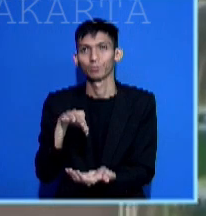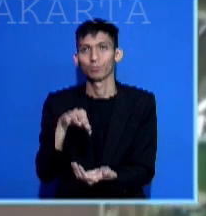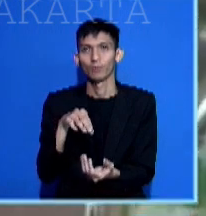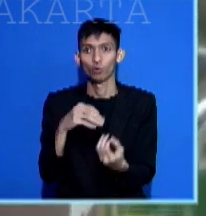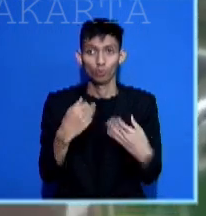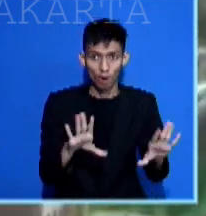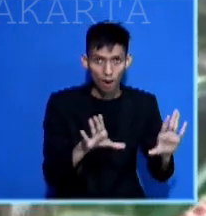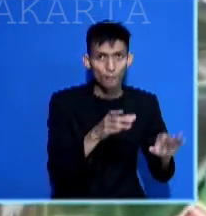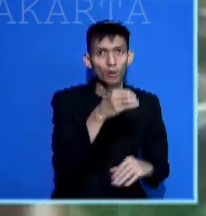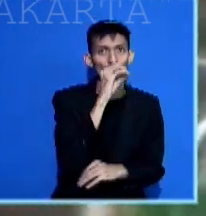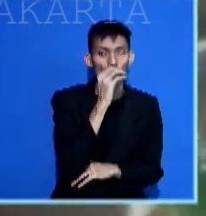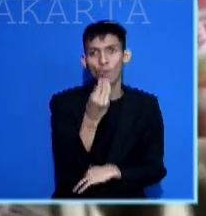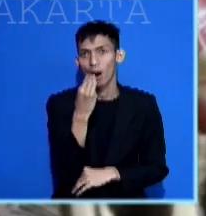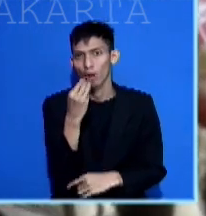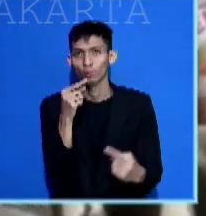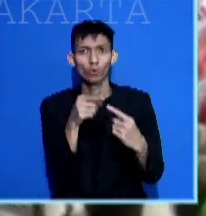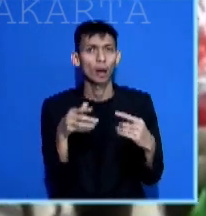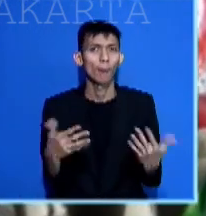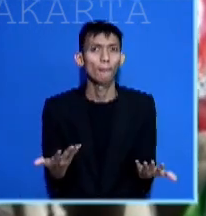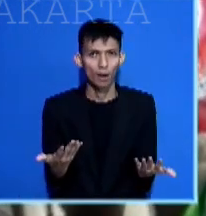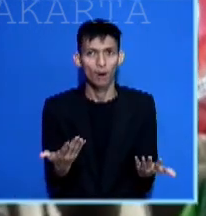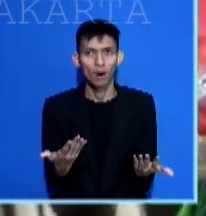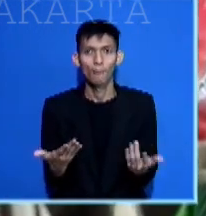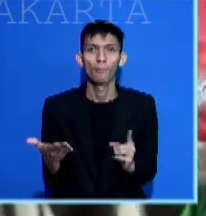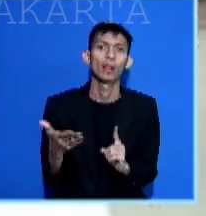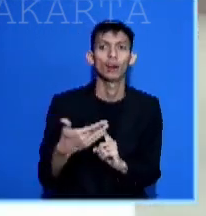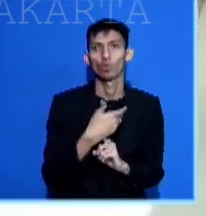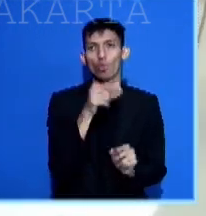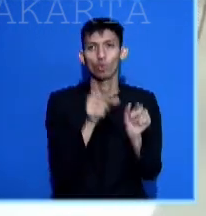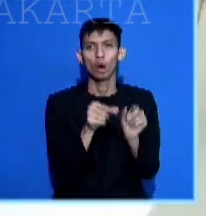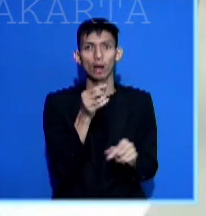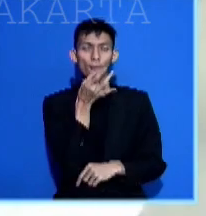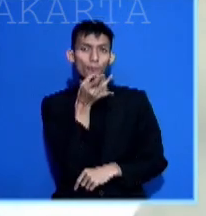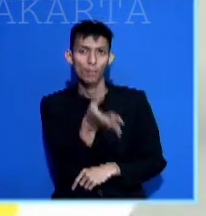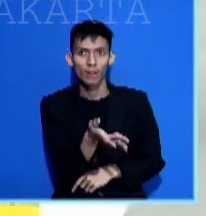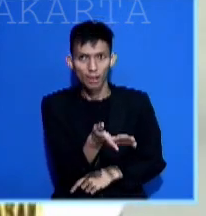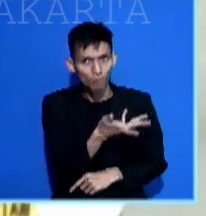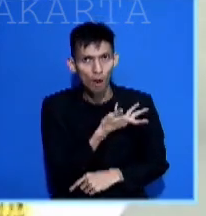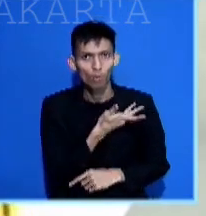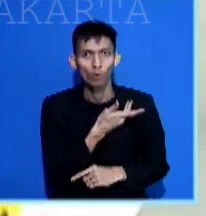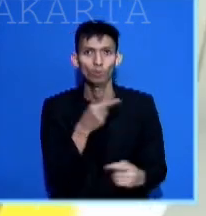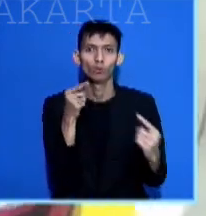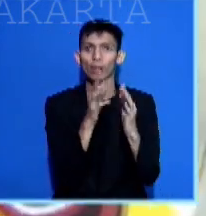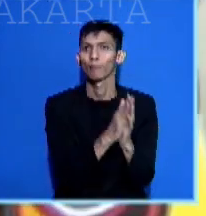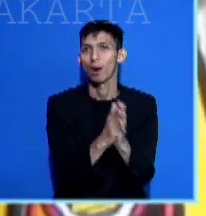bahan pangan lainnya ini bertujuan untuk memberikan perlindungan kepada konsumen seiring mendekati Hari Raya Idul